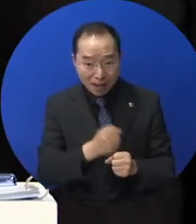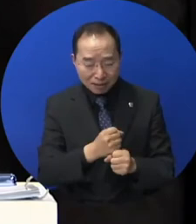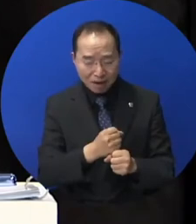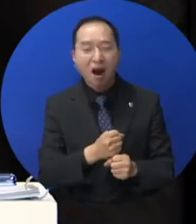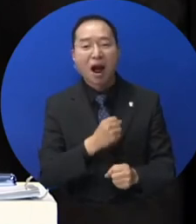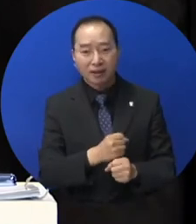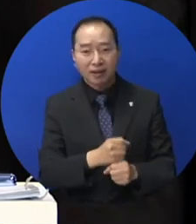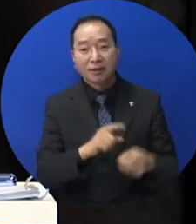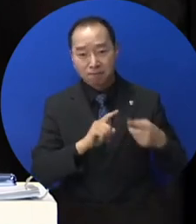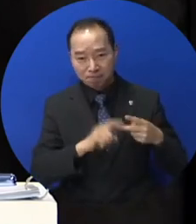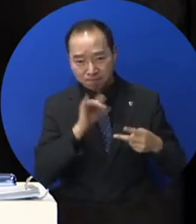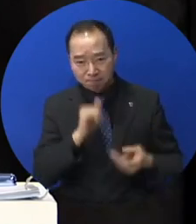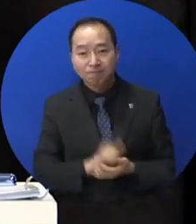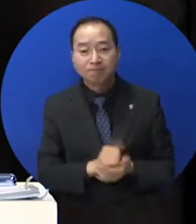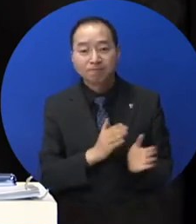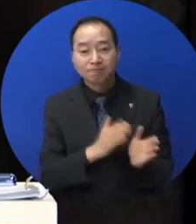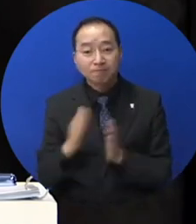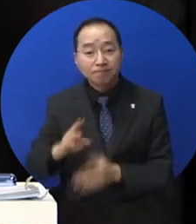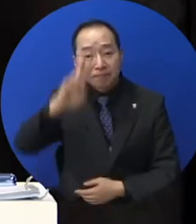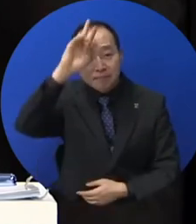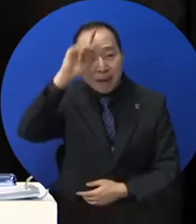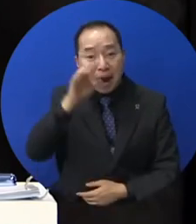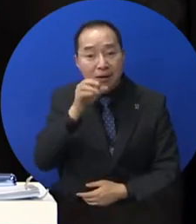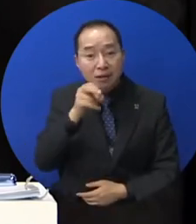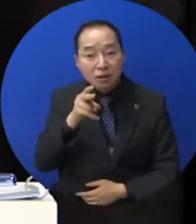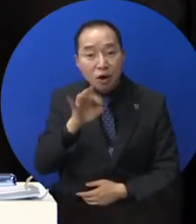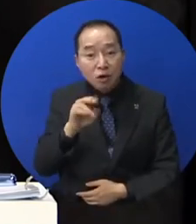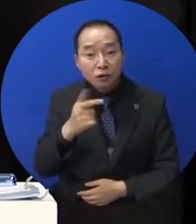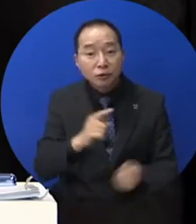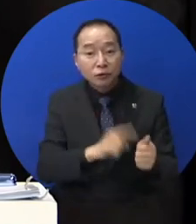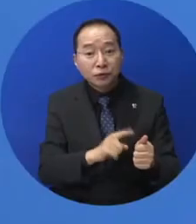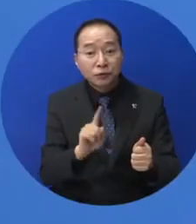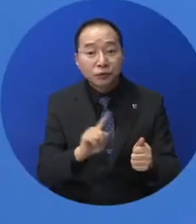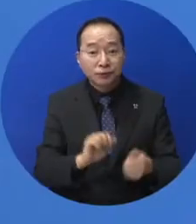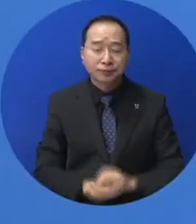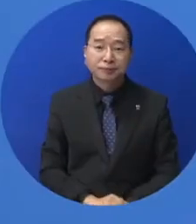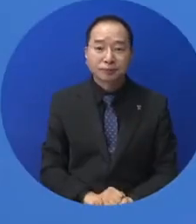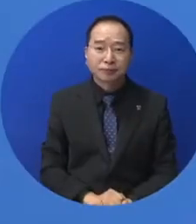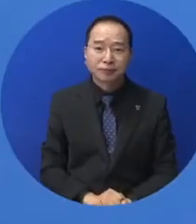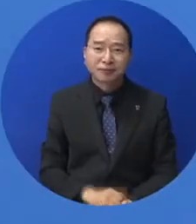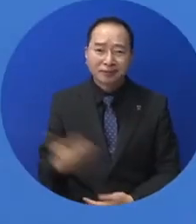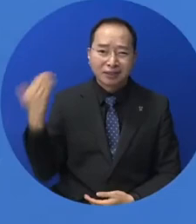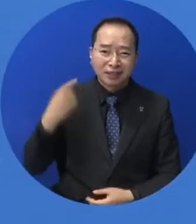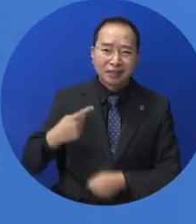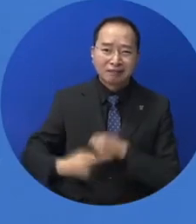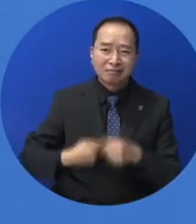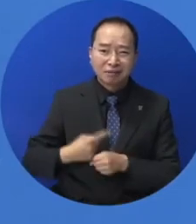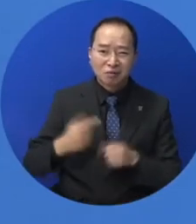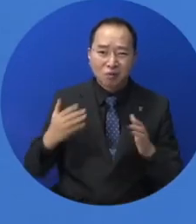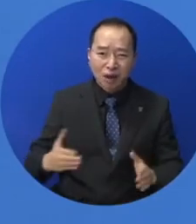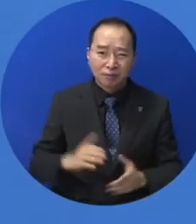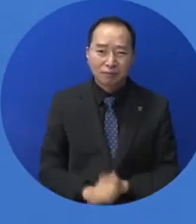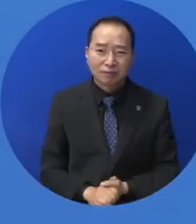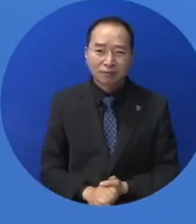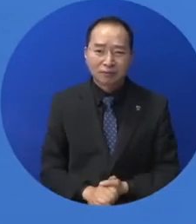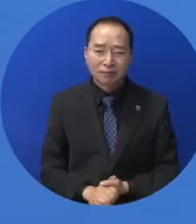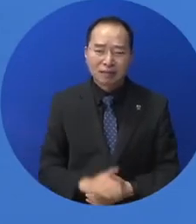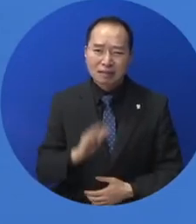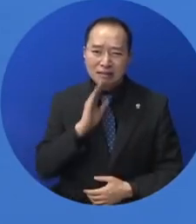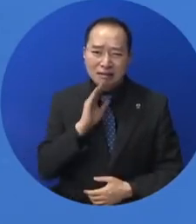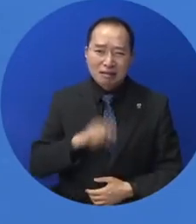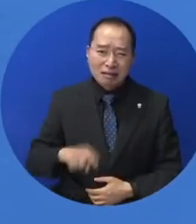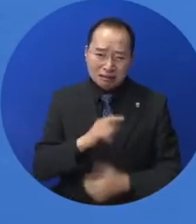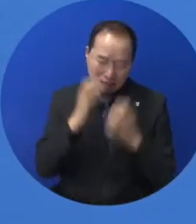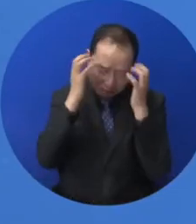해주셨고요. 이번에는 박영선 후보자의 답변 듣겠습니다. 네. 지난 1년간 정말 너무나